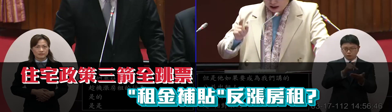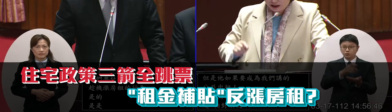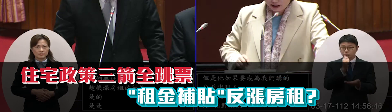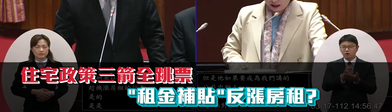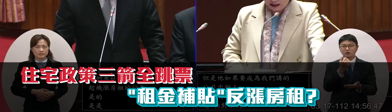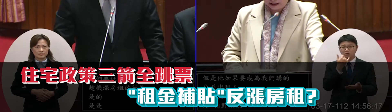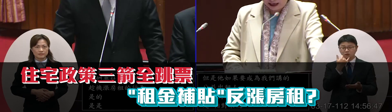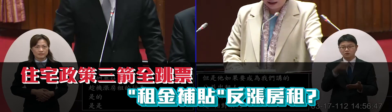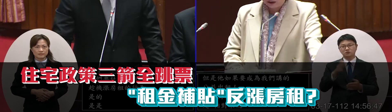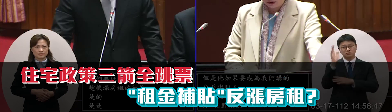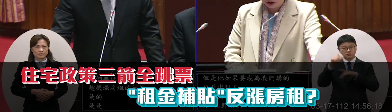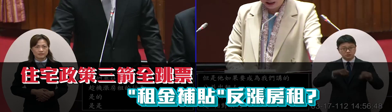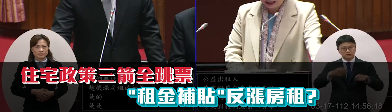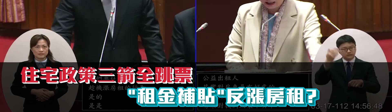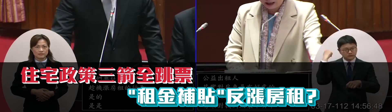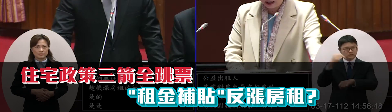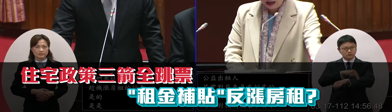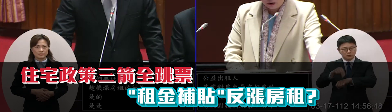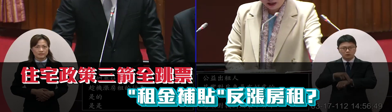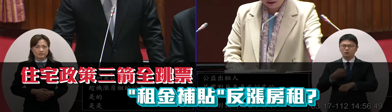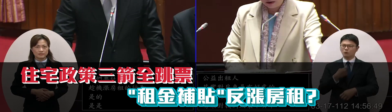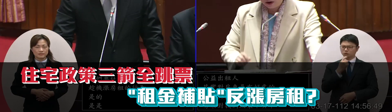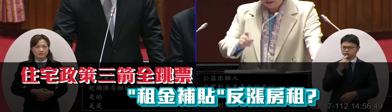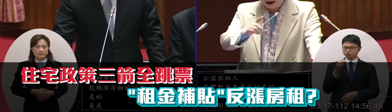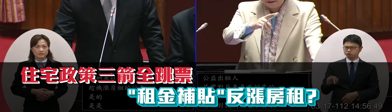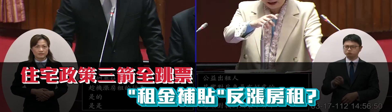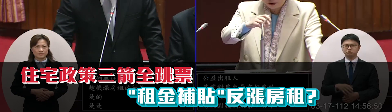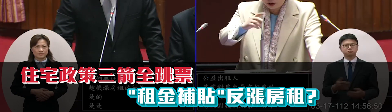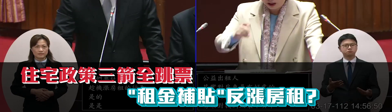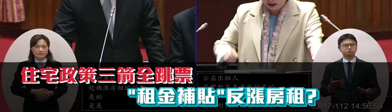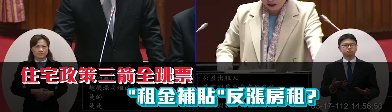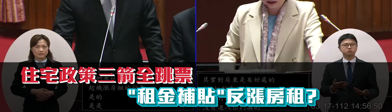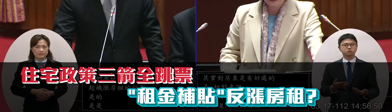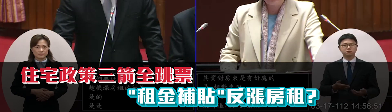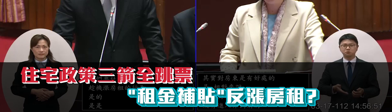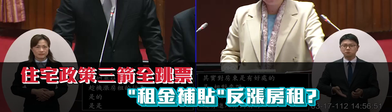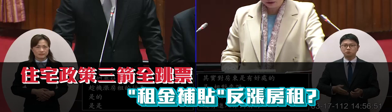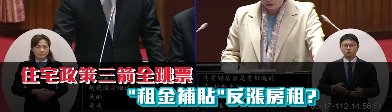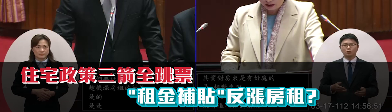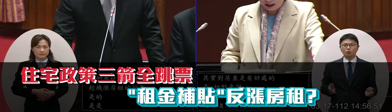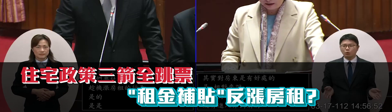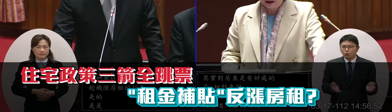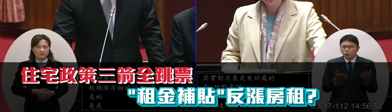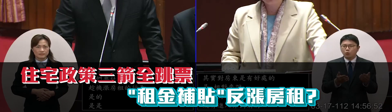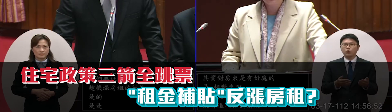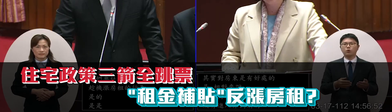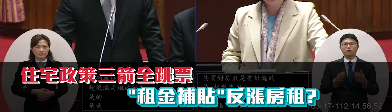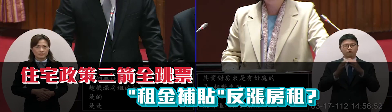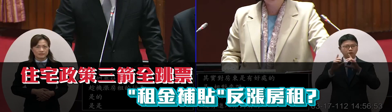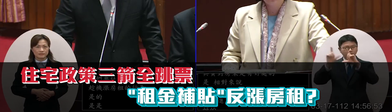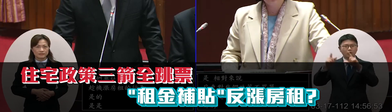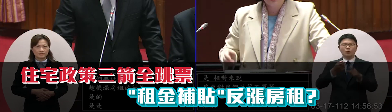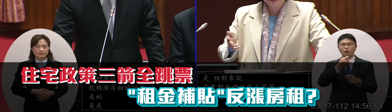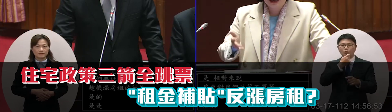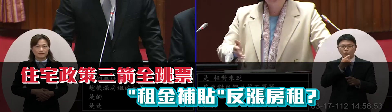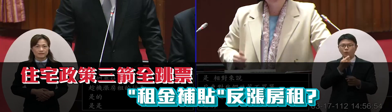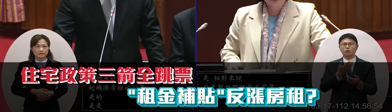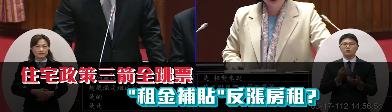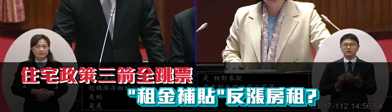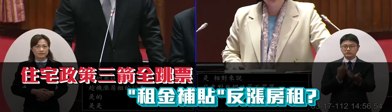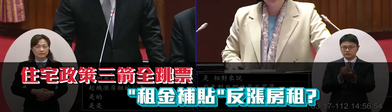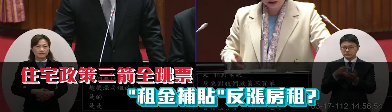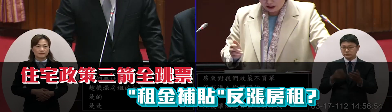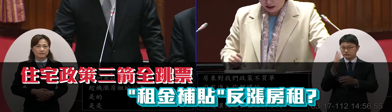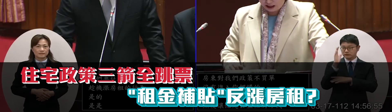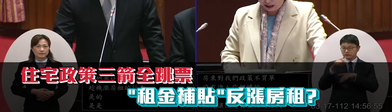子。所以这是政策上当时我就一再质疑，为什么没有办法去更大幅度的让房东们进入你们的好